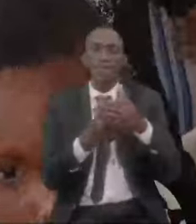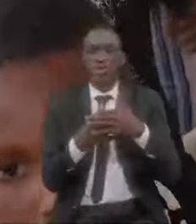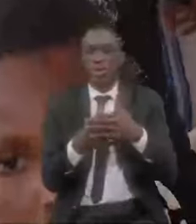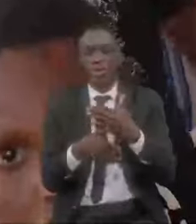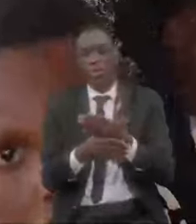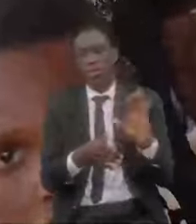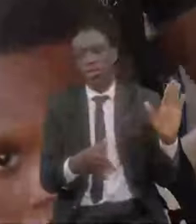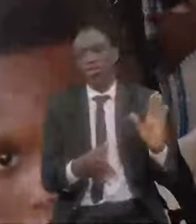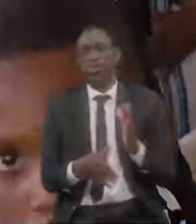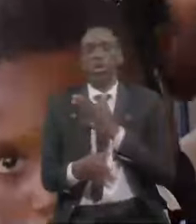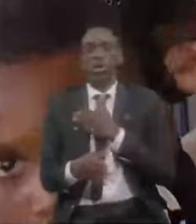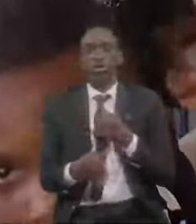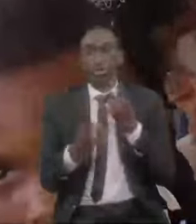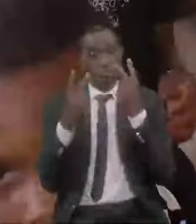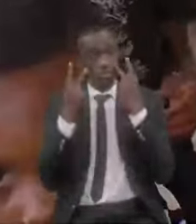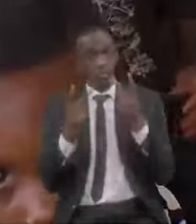Et voici,